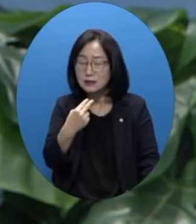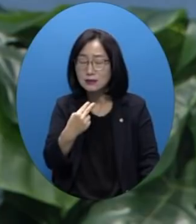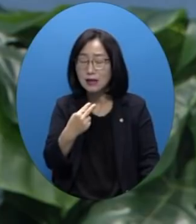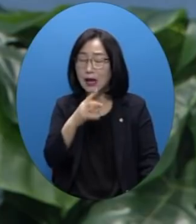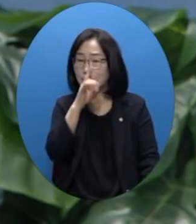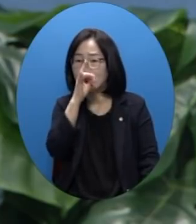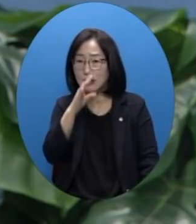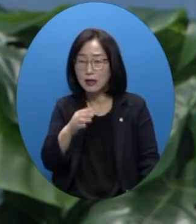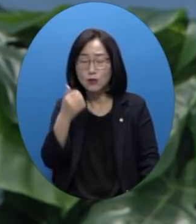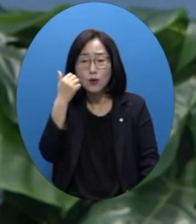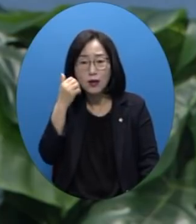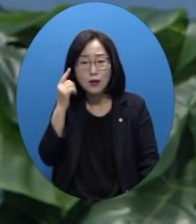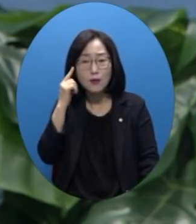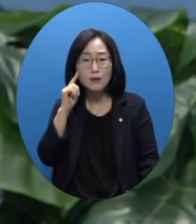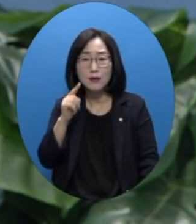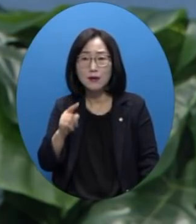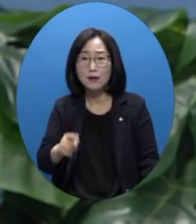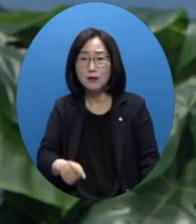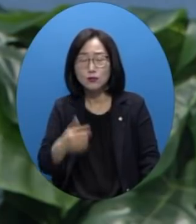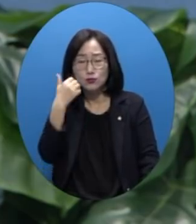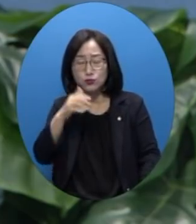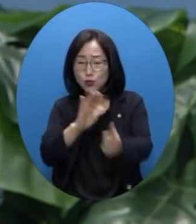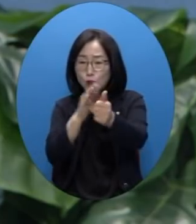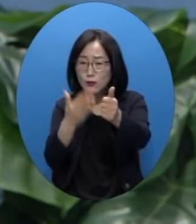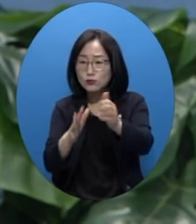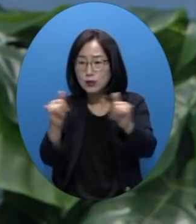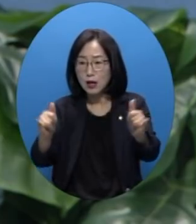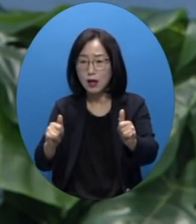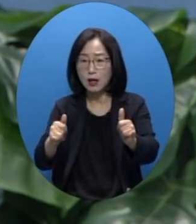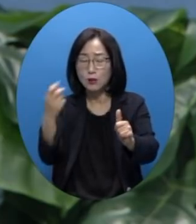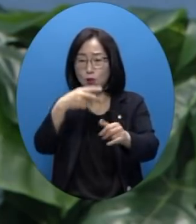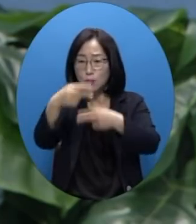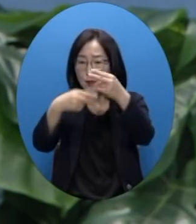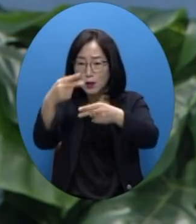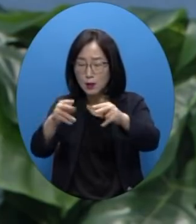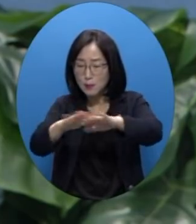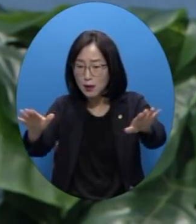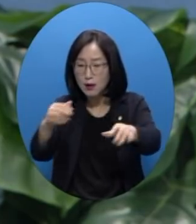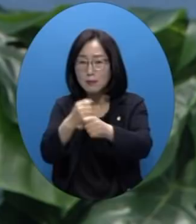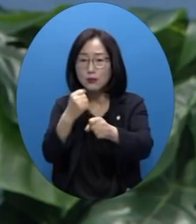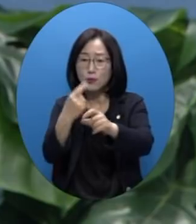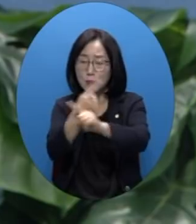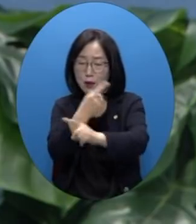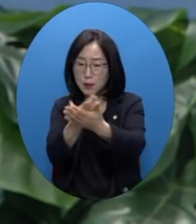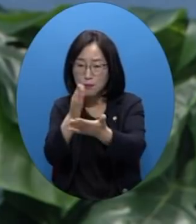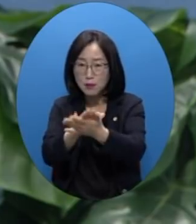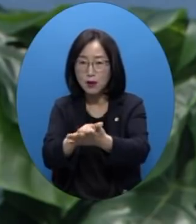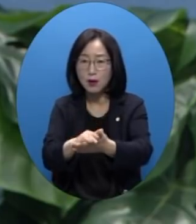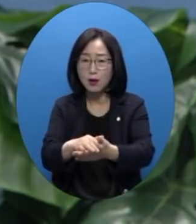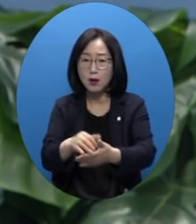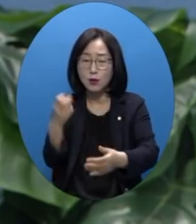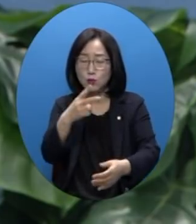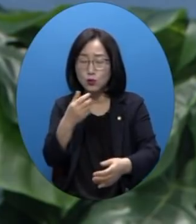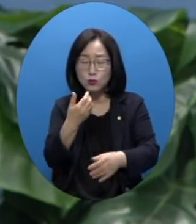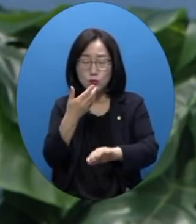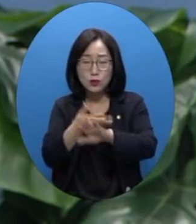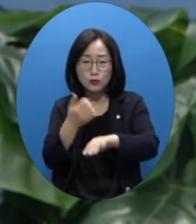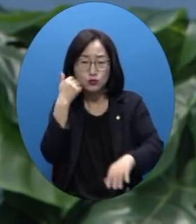보조가 있어야 되고 또 시설도 바꿔야 되고 또 교육을 해도 대신 누가 채점을 해줘야 되고